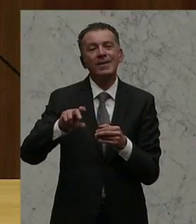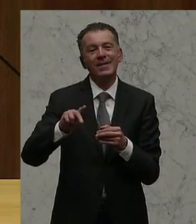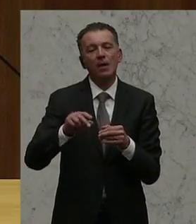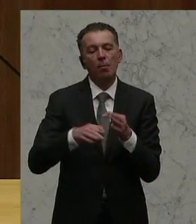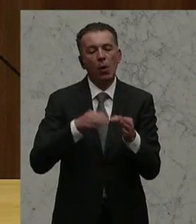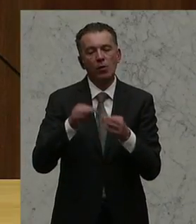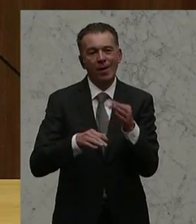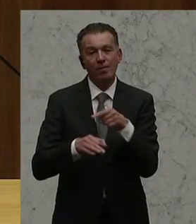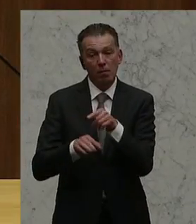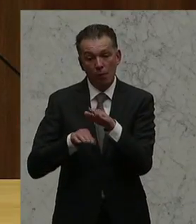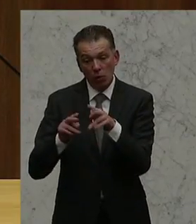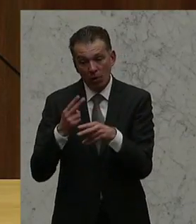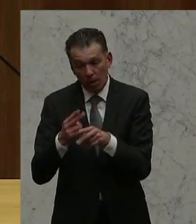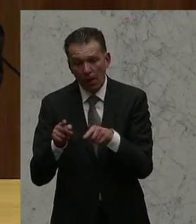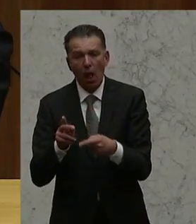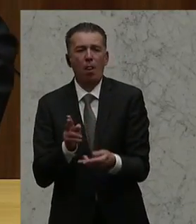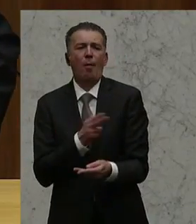belohnen.